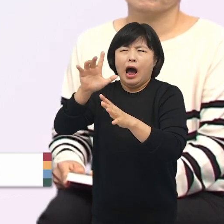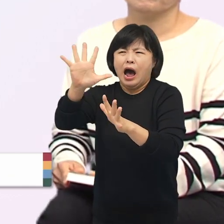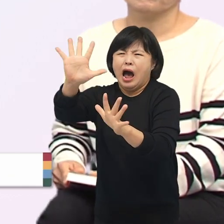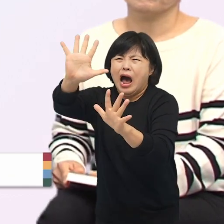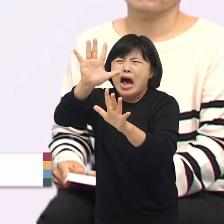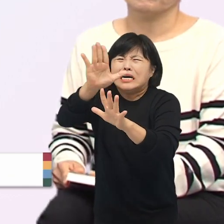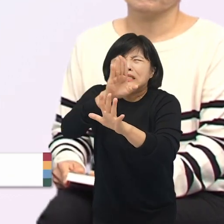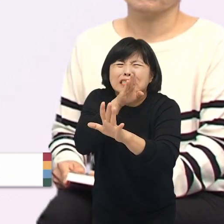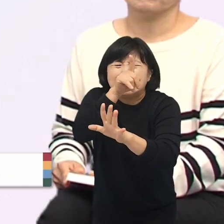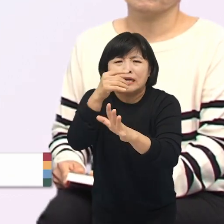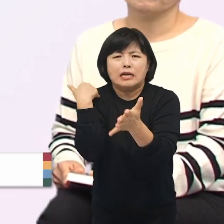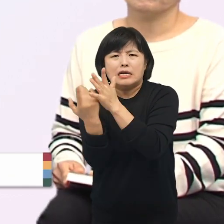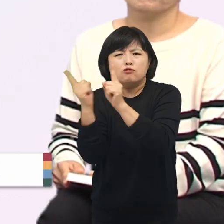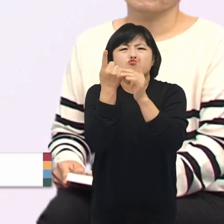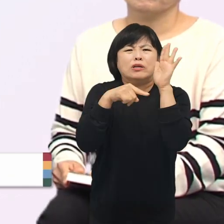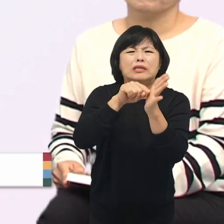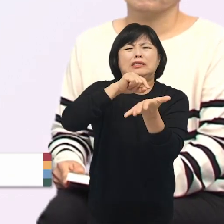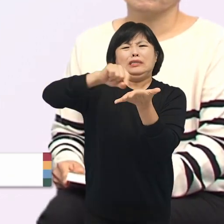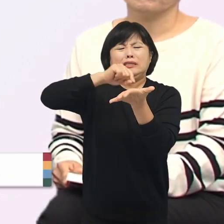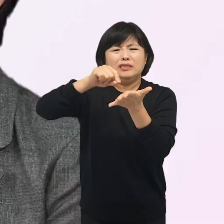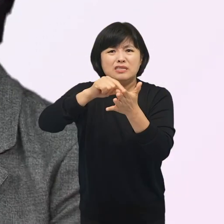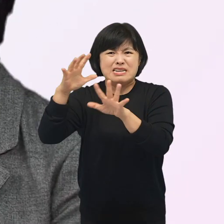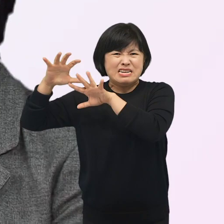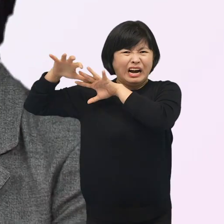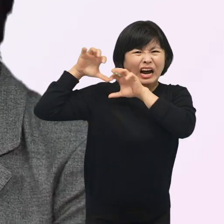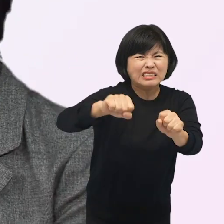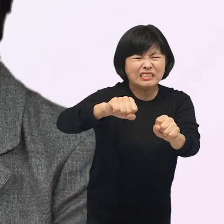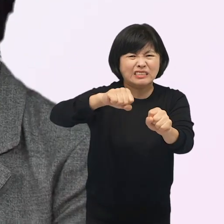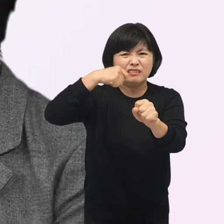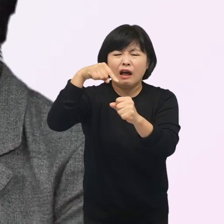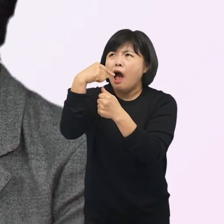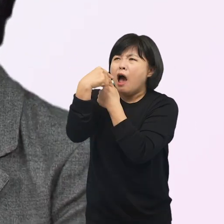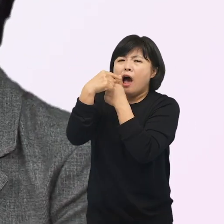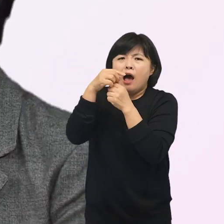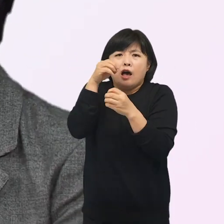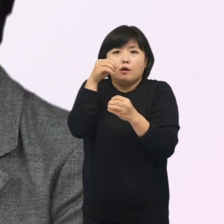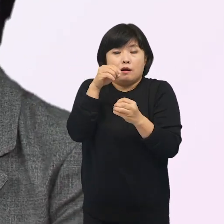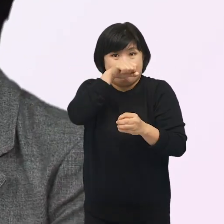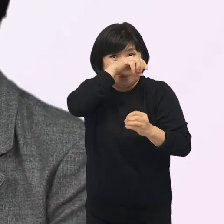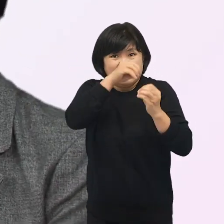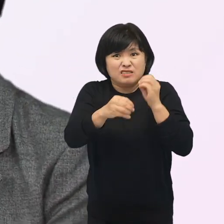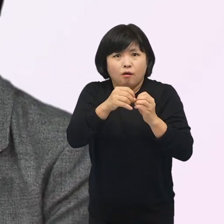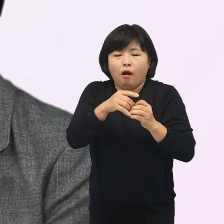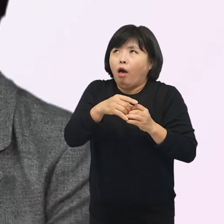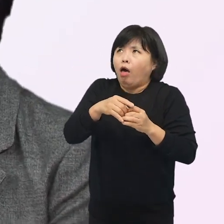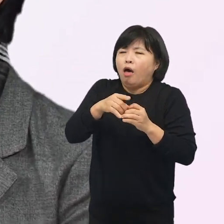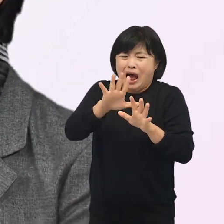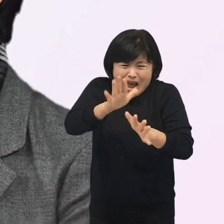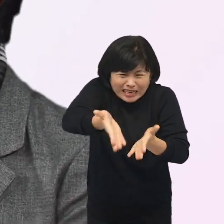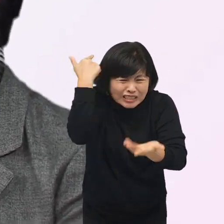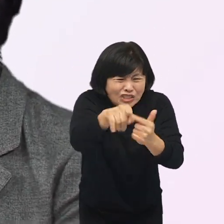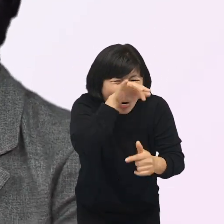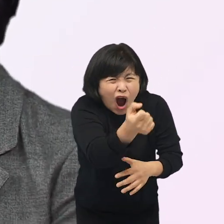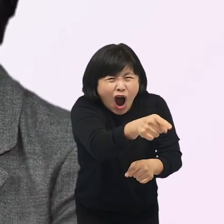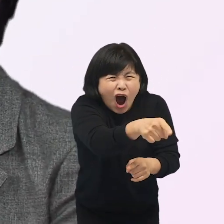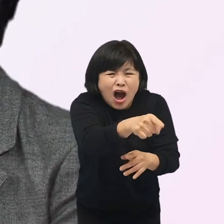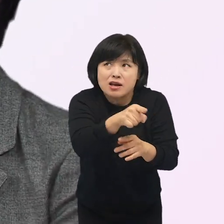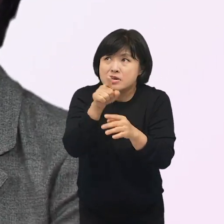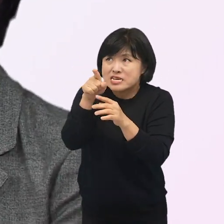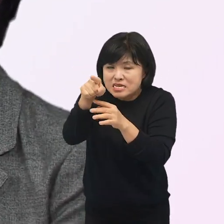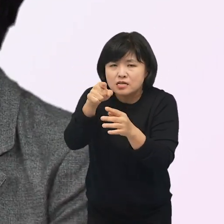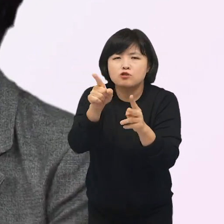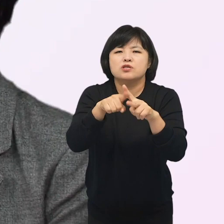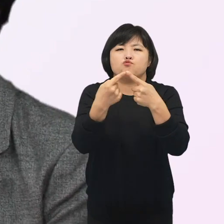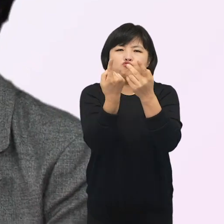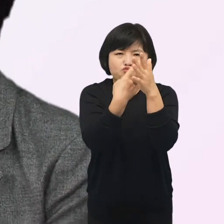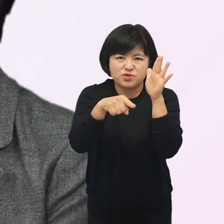회복하기 위해서였습니다. 그러니까 이 책은 식민지 근대 교육을 받은 아프리카 작가의 문화적 뿌리찾기라고